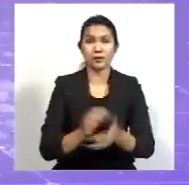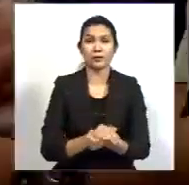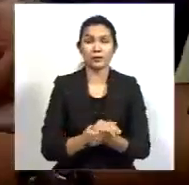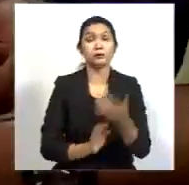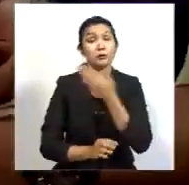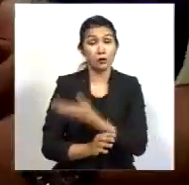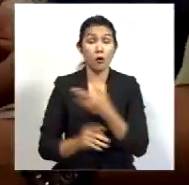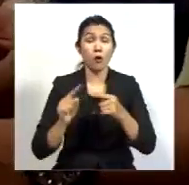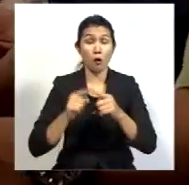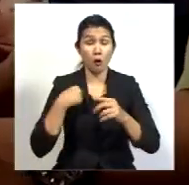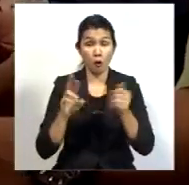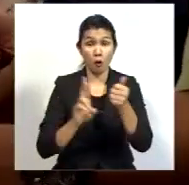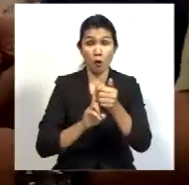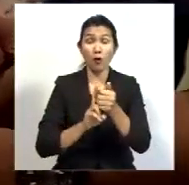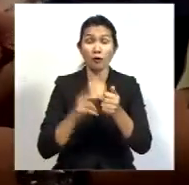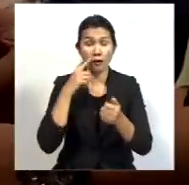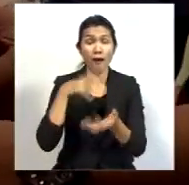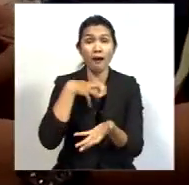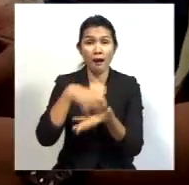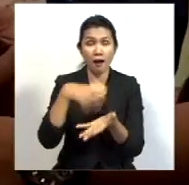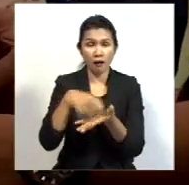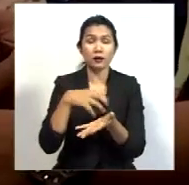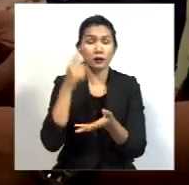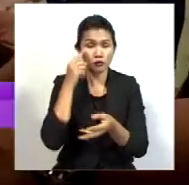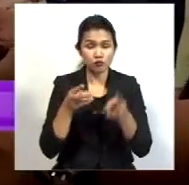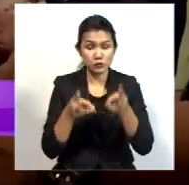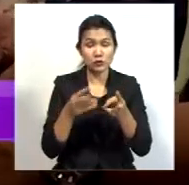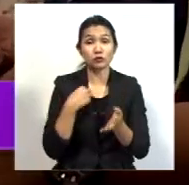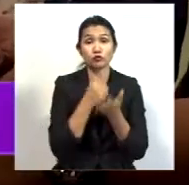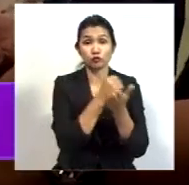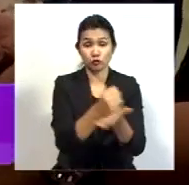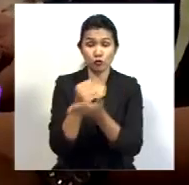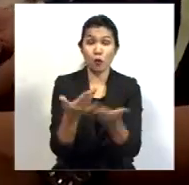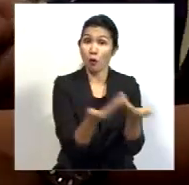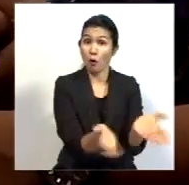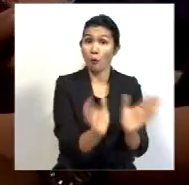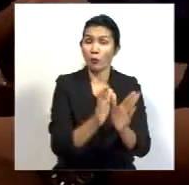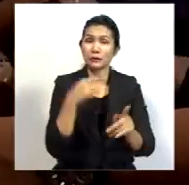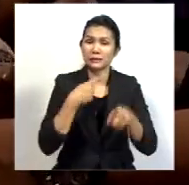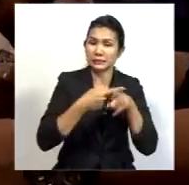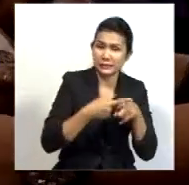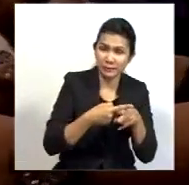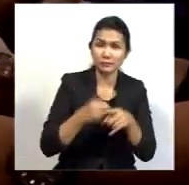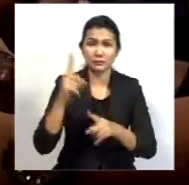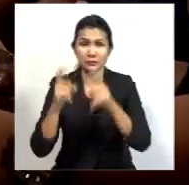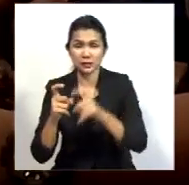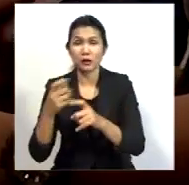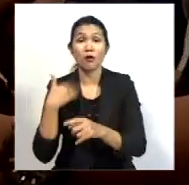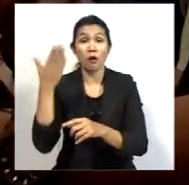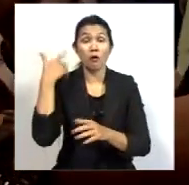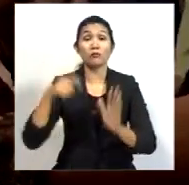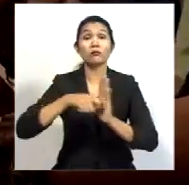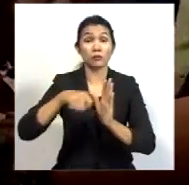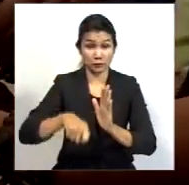ดยท่านรองวิษณุเครืองามนะคะเปิดเผยแนวทางการให้ความช่วยเหลือเยียวยาครอบครัวผู้เสียชีวิตและผู้บาดเจ็บจากเหตุการณ์ที่จังหวัดนครรา